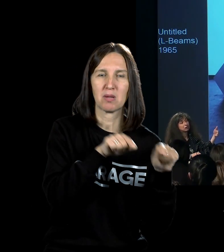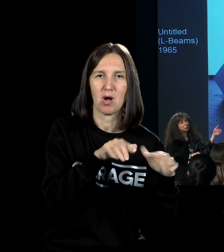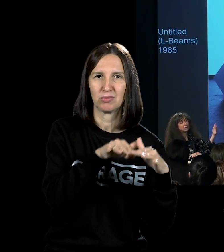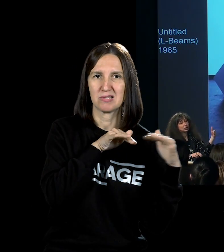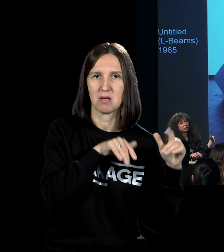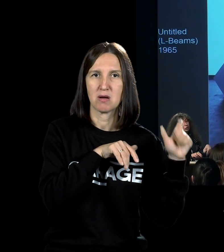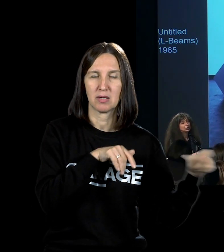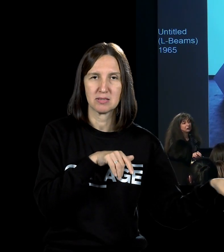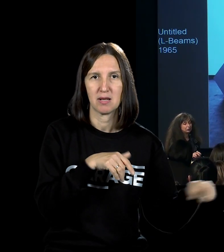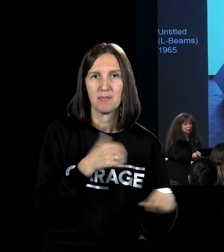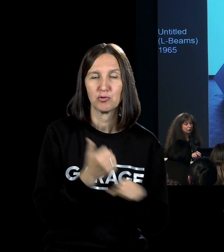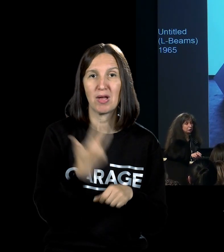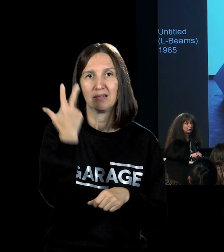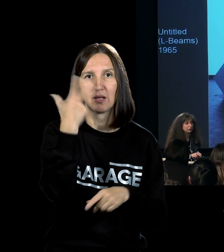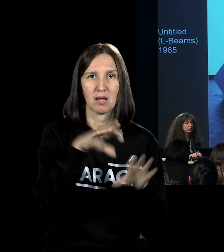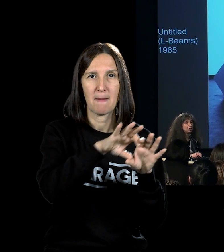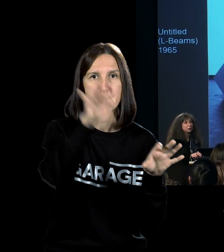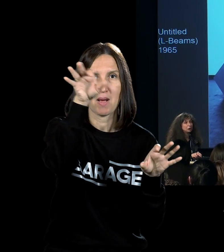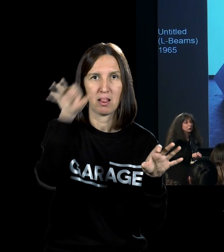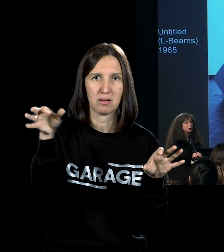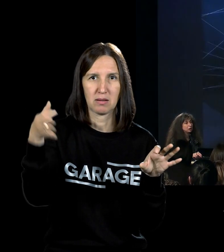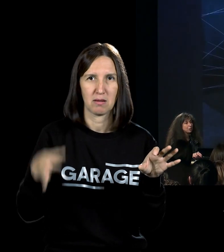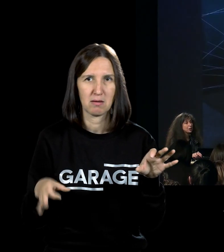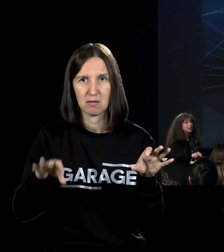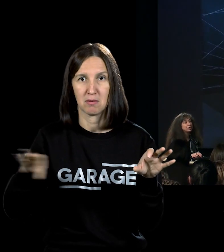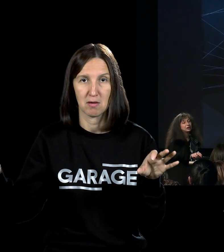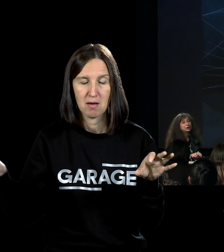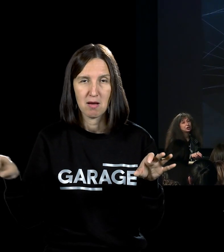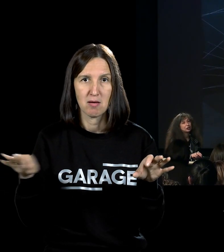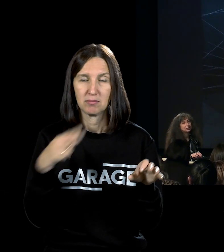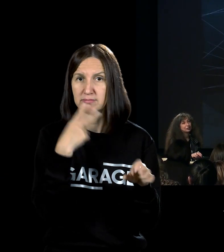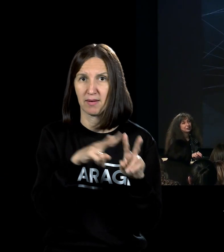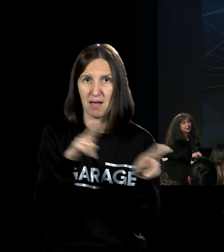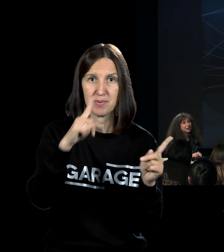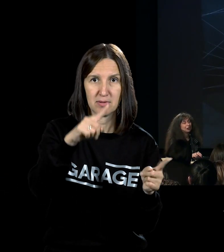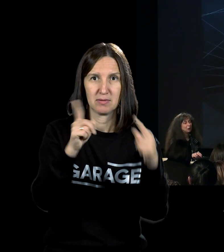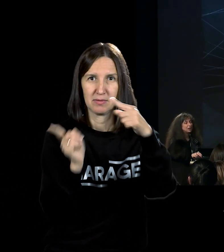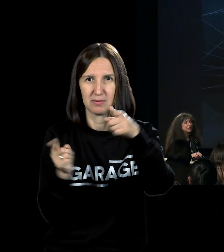три балки, которые составляют это произведение, абсолютно идентичны.